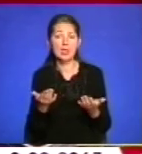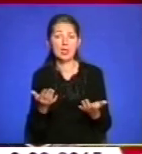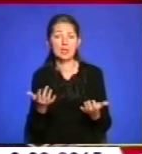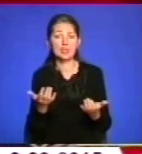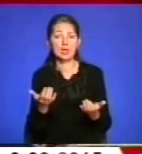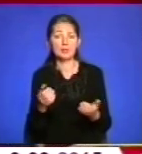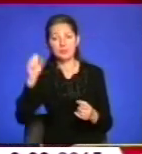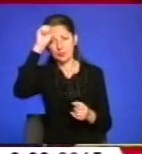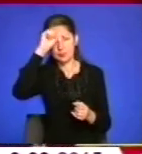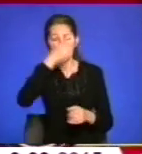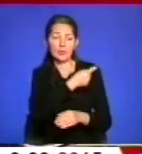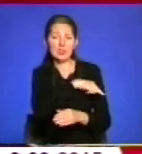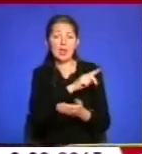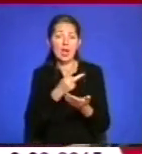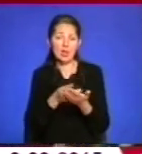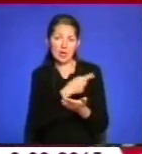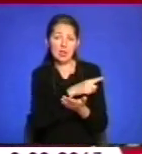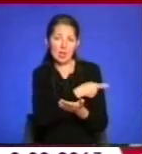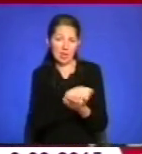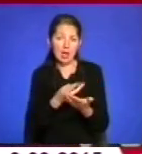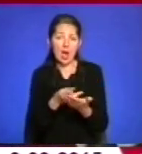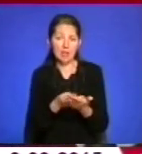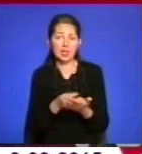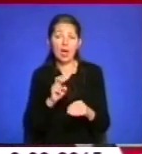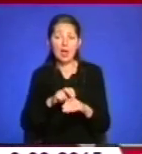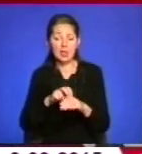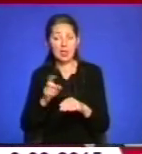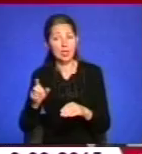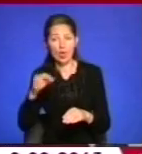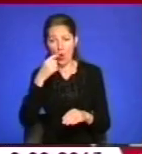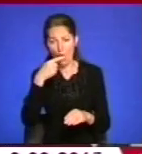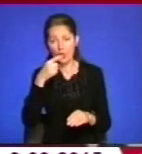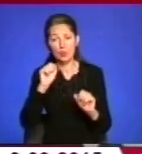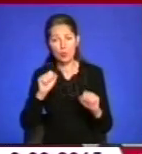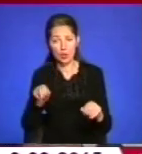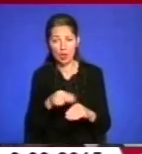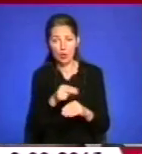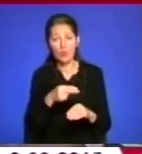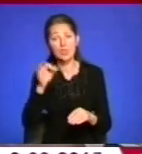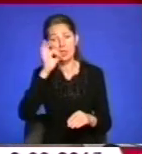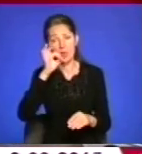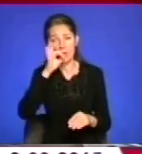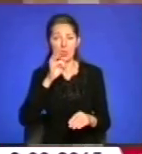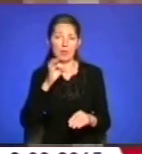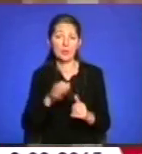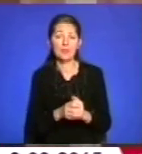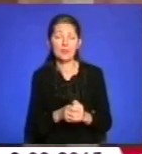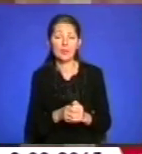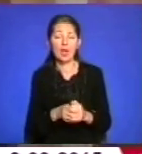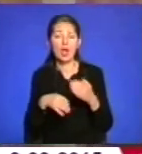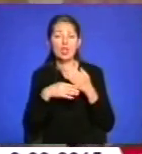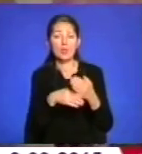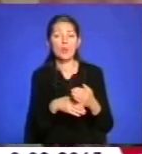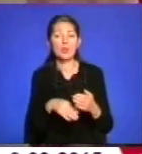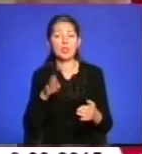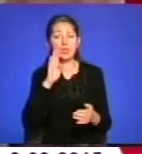турецька клініка, лікарі нам гарантують, що ще можна контролювати, її медикаментозно тримати. Допомогти